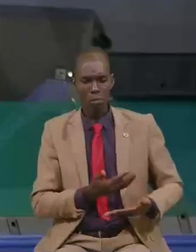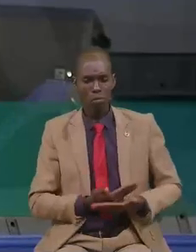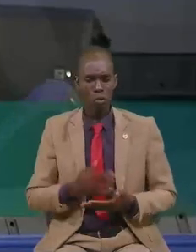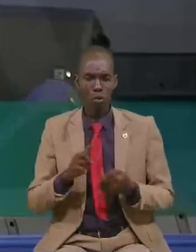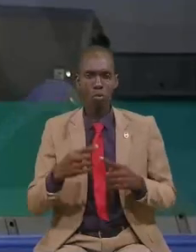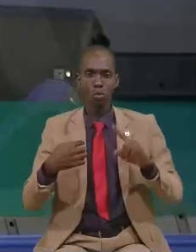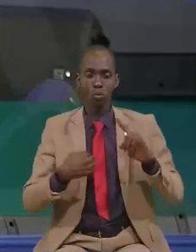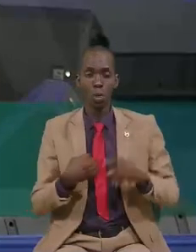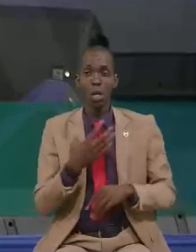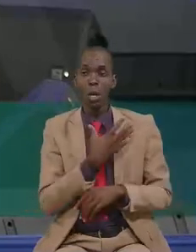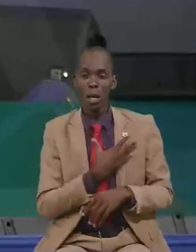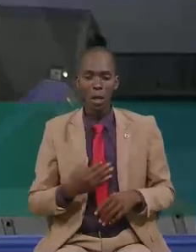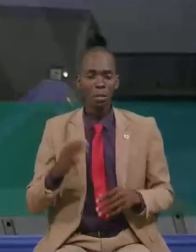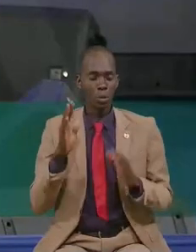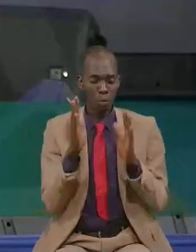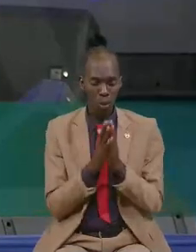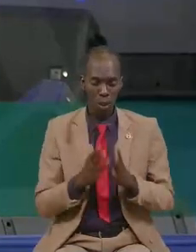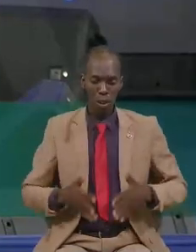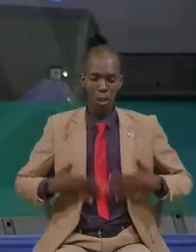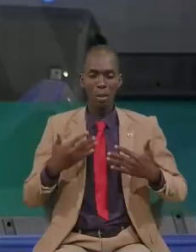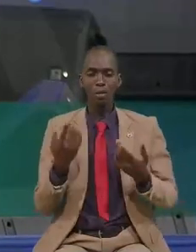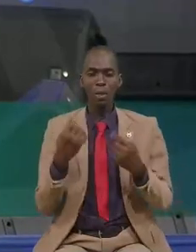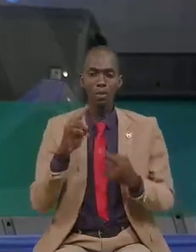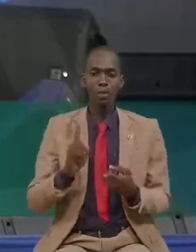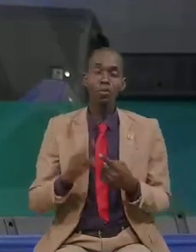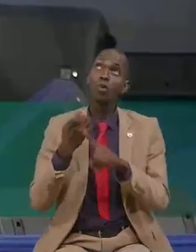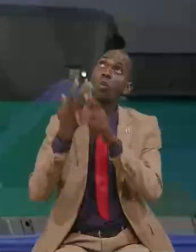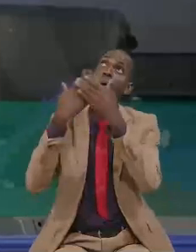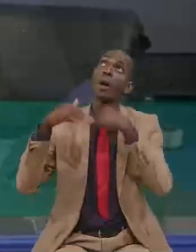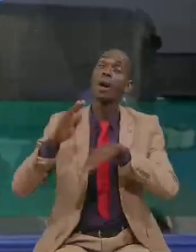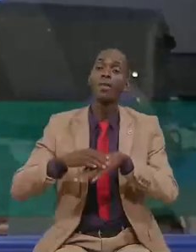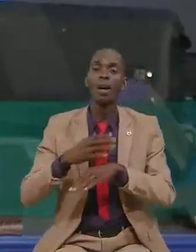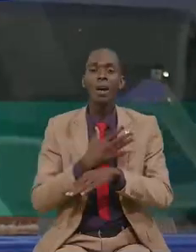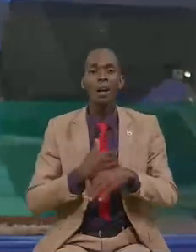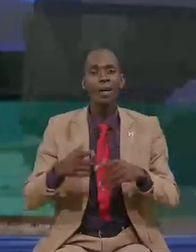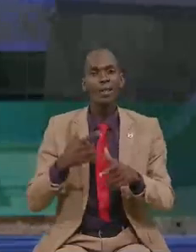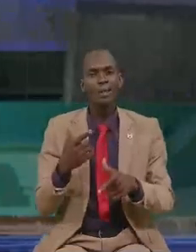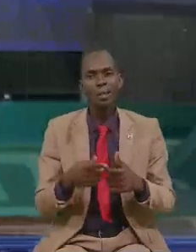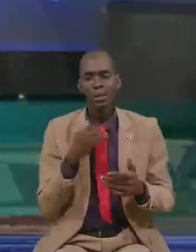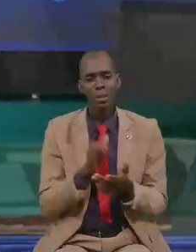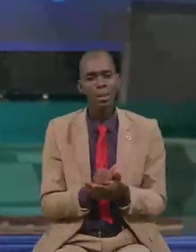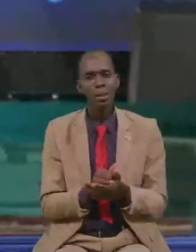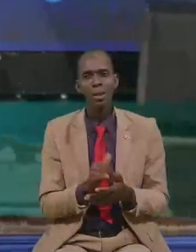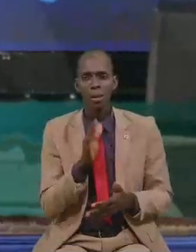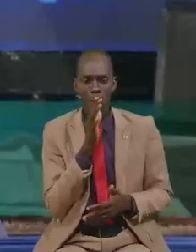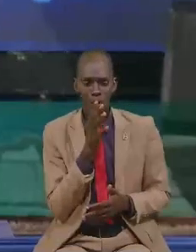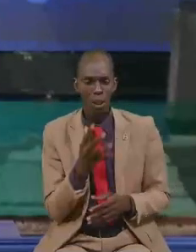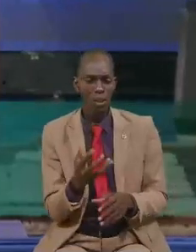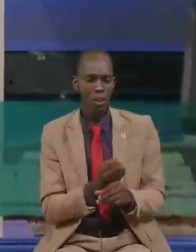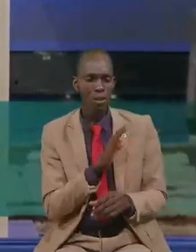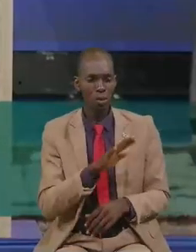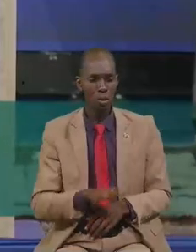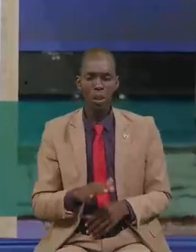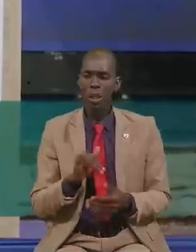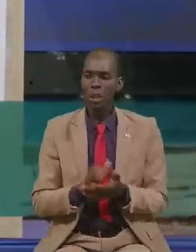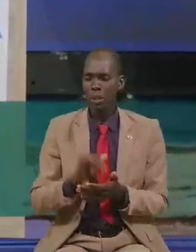Il a prié. Et la vie est revenue du ciel. Il a dit, mais prends ton enfant. Et la femme a dit,